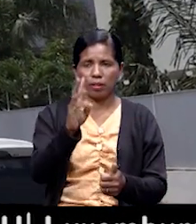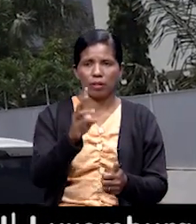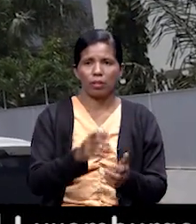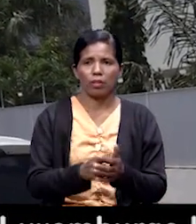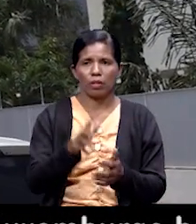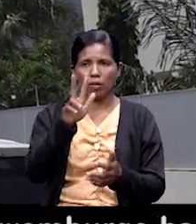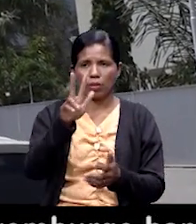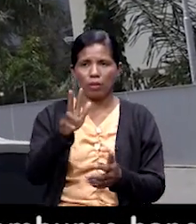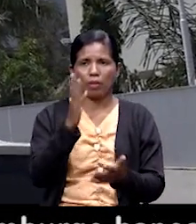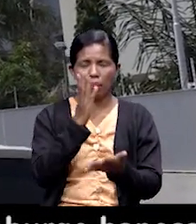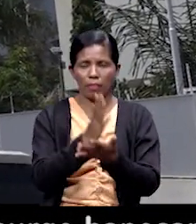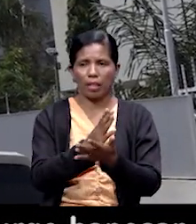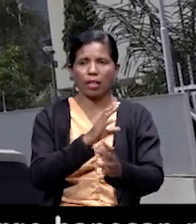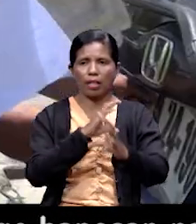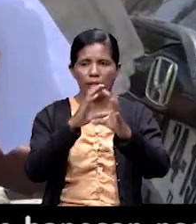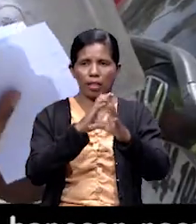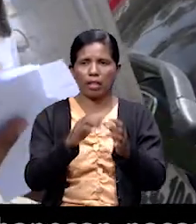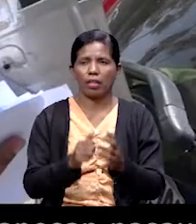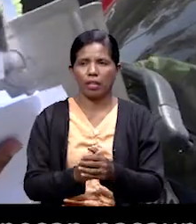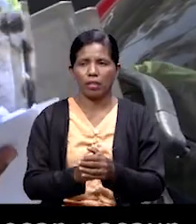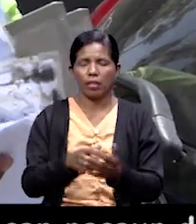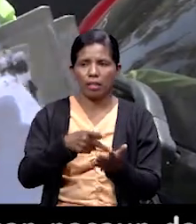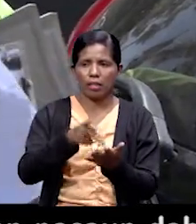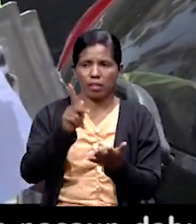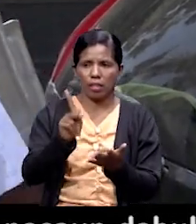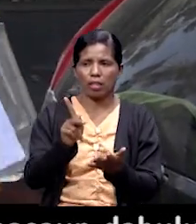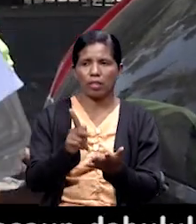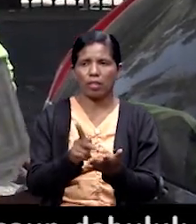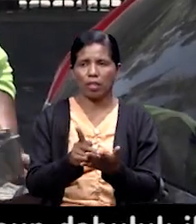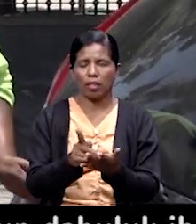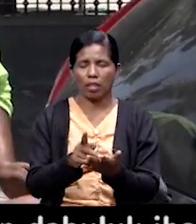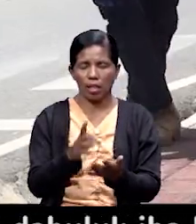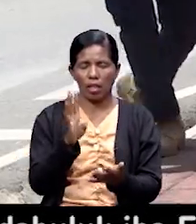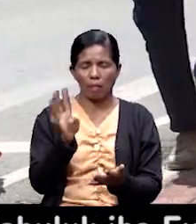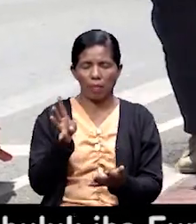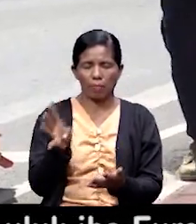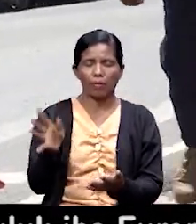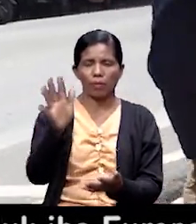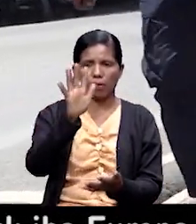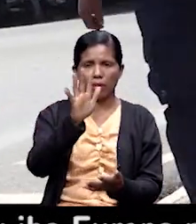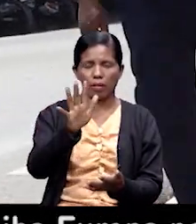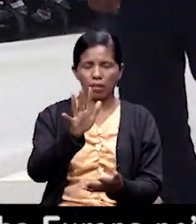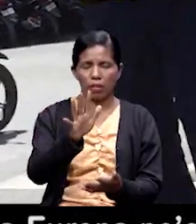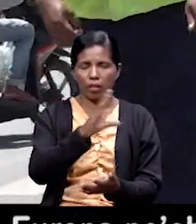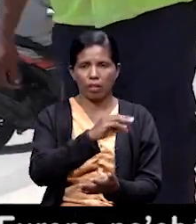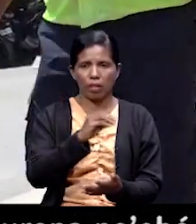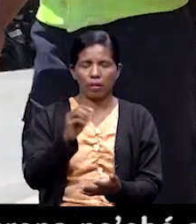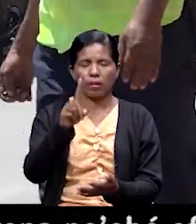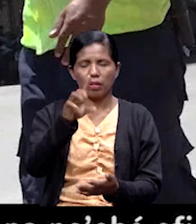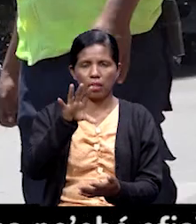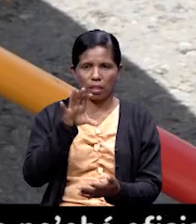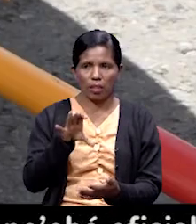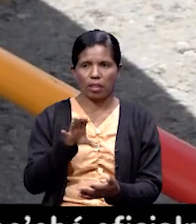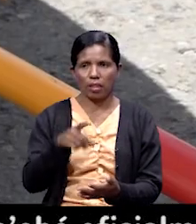5/NEN/RIHUN/RUA/TOLU para careta contra sinais trânsito se selo multa dólar at nulo recin lima to dólar atus ida recin